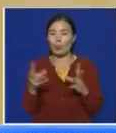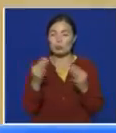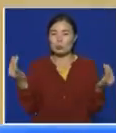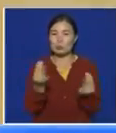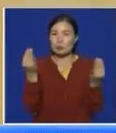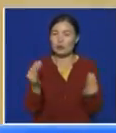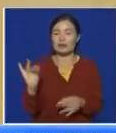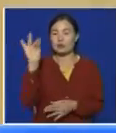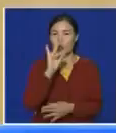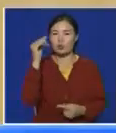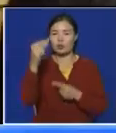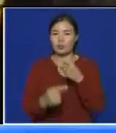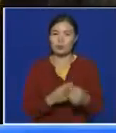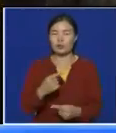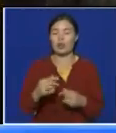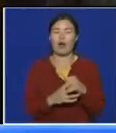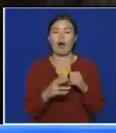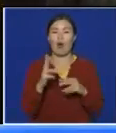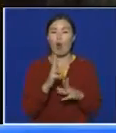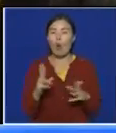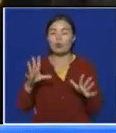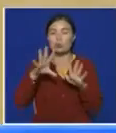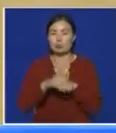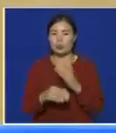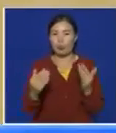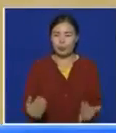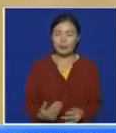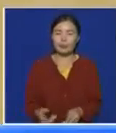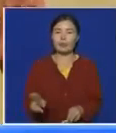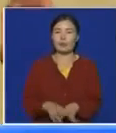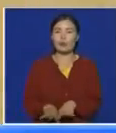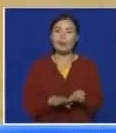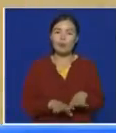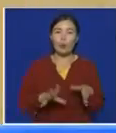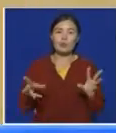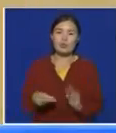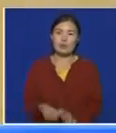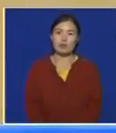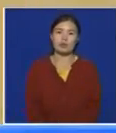кладезь исторического наследия и загадок, которые необходимо исследовать и явить мировому сообществу.